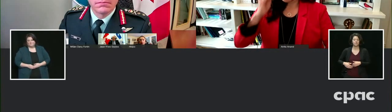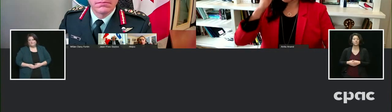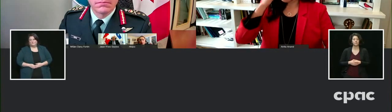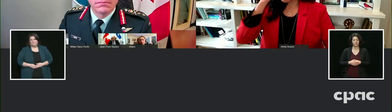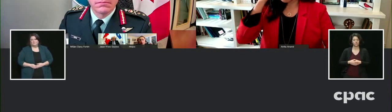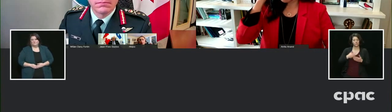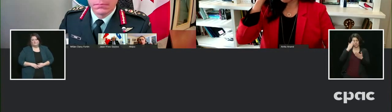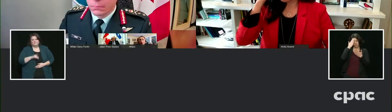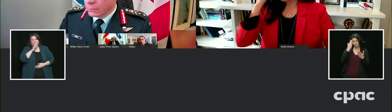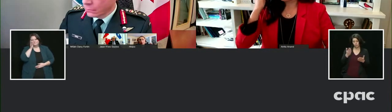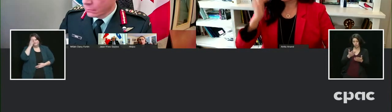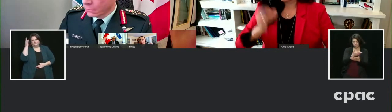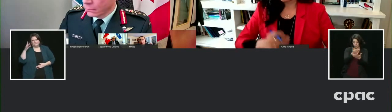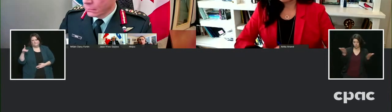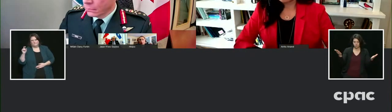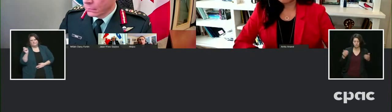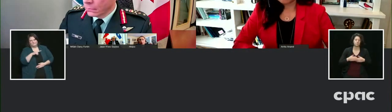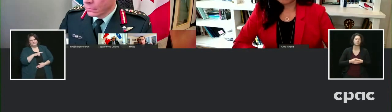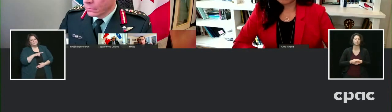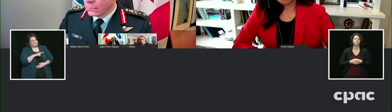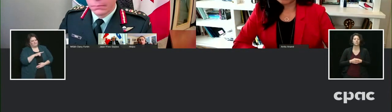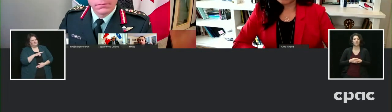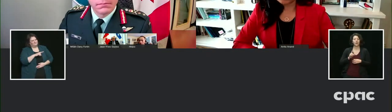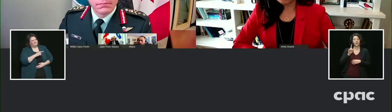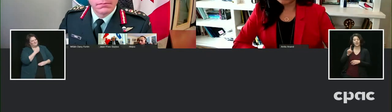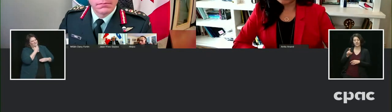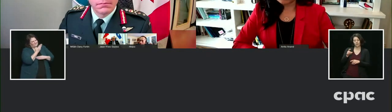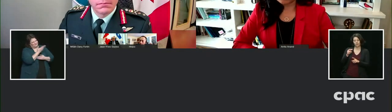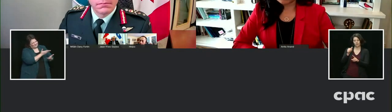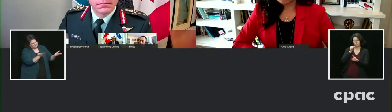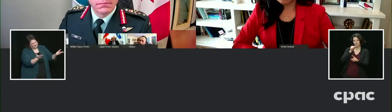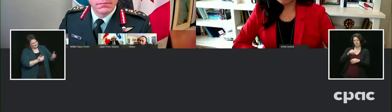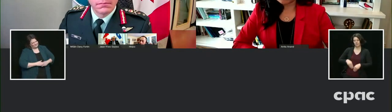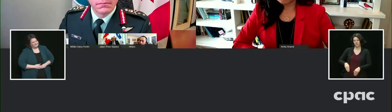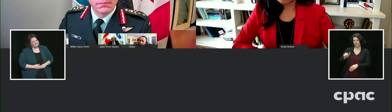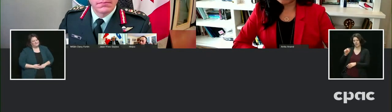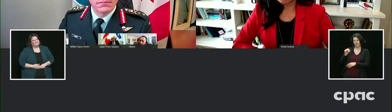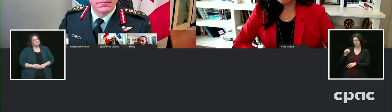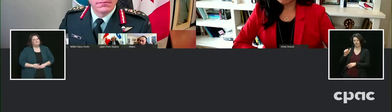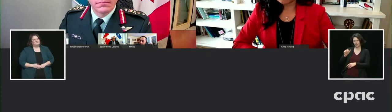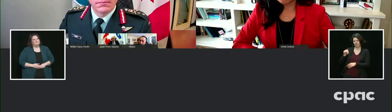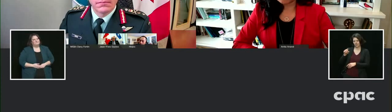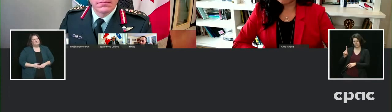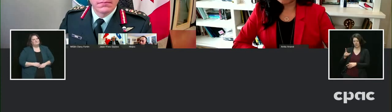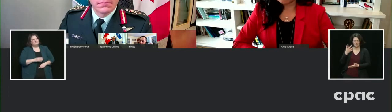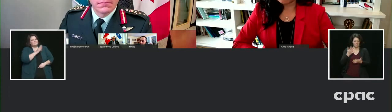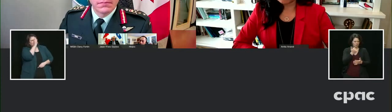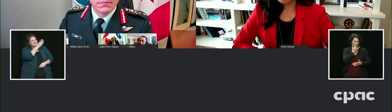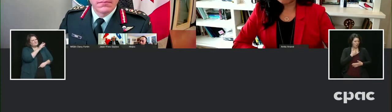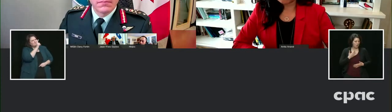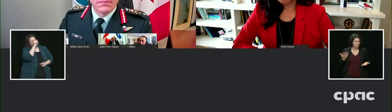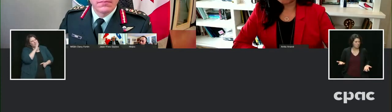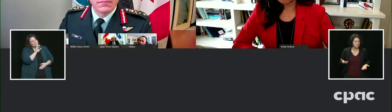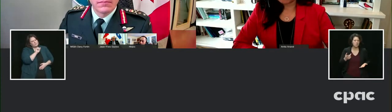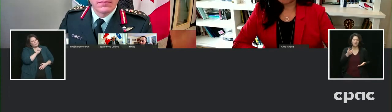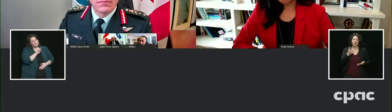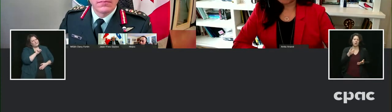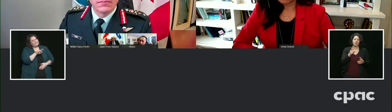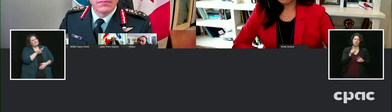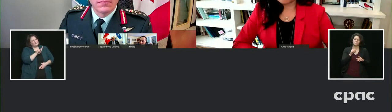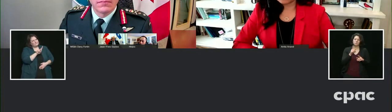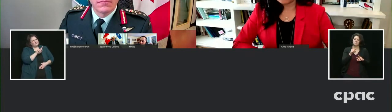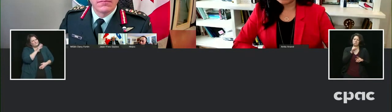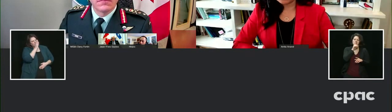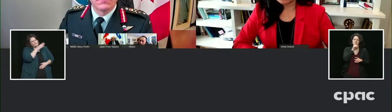Oui, bonjour à vous tous. Ma question, c'est pour Madame Anand. Corrigez-moi si je me trompe, mais vous ne dites plus qu'on recevra les